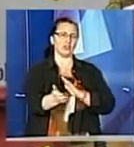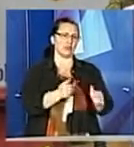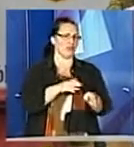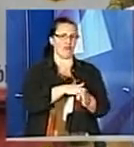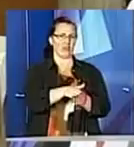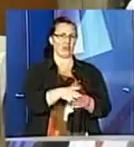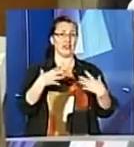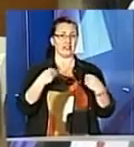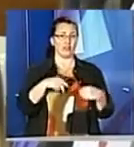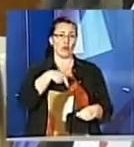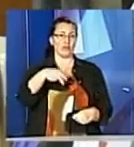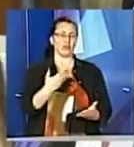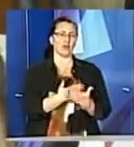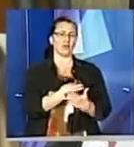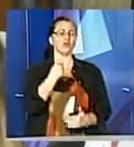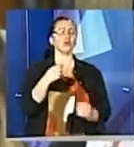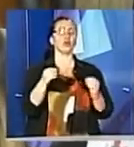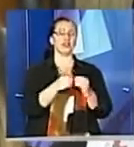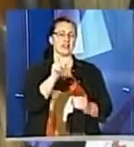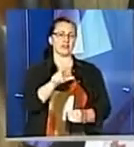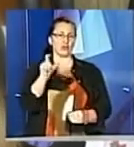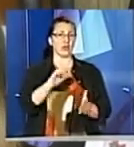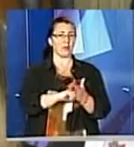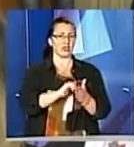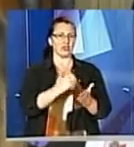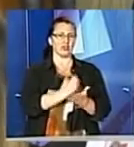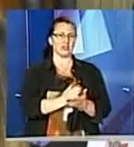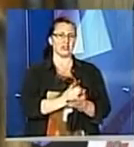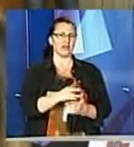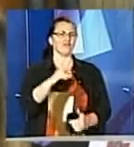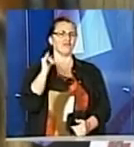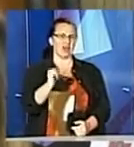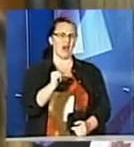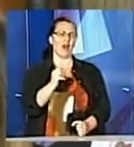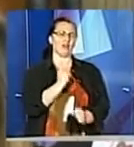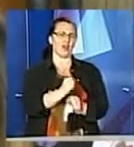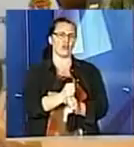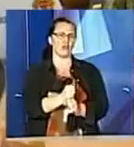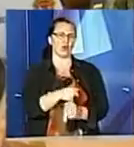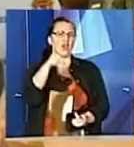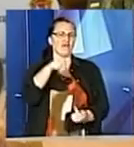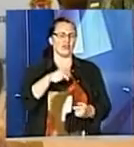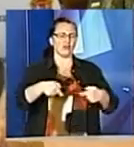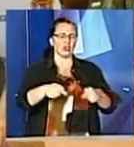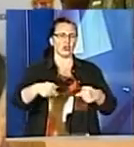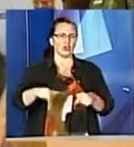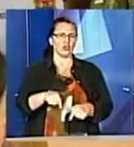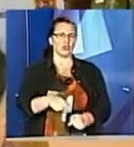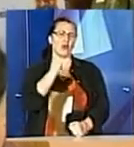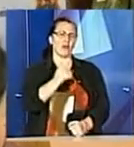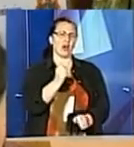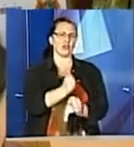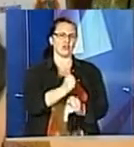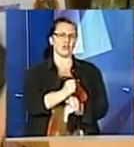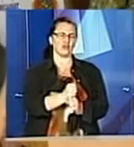Львова служити пішло близько 110 осіб. Причиною цьому є незадовільна робота відповідних структур, які неналежно проводять вручення